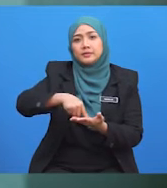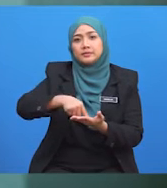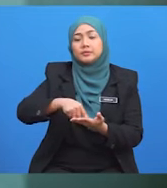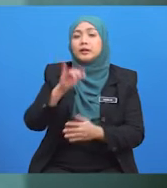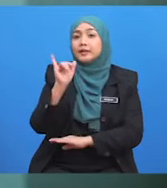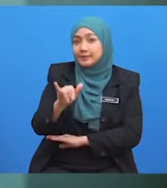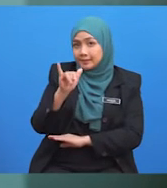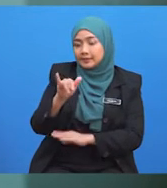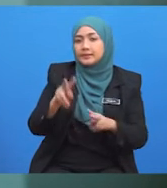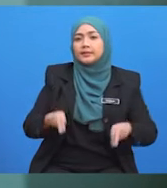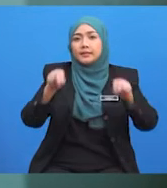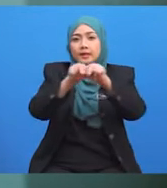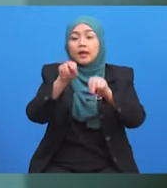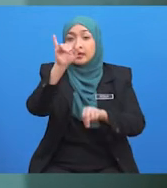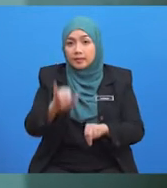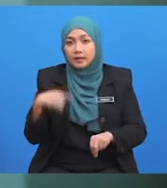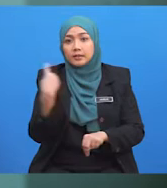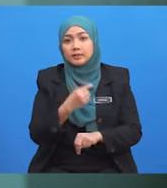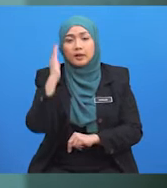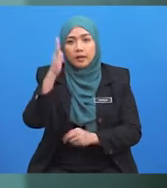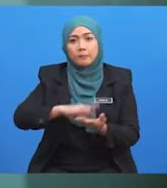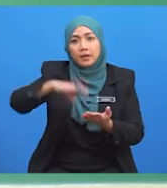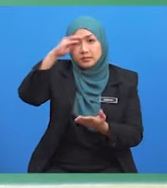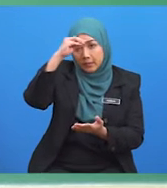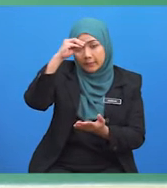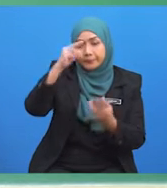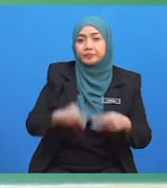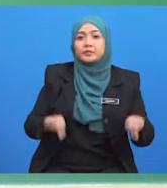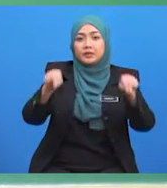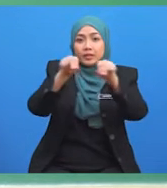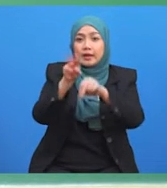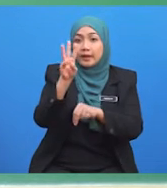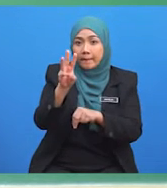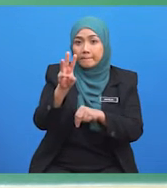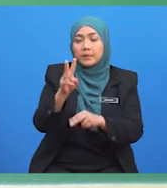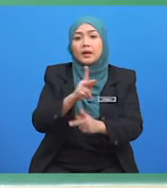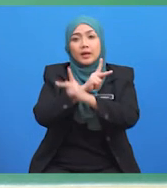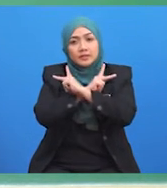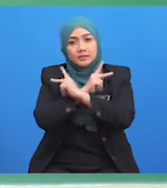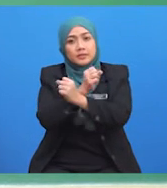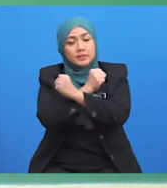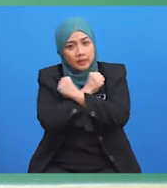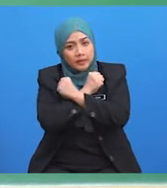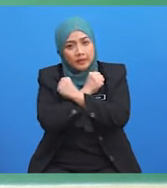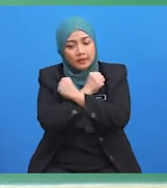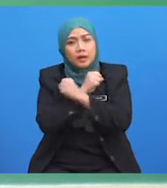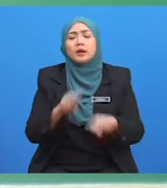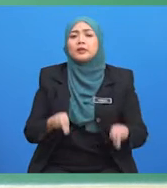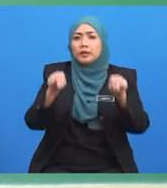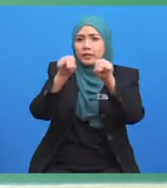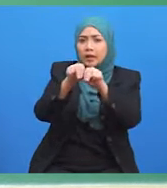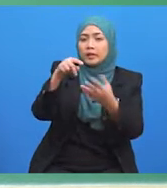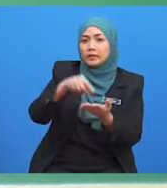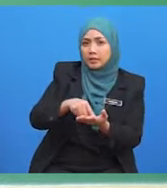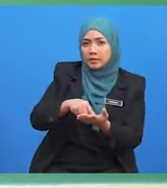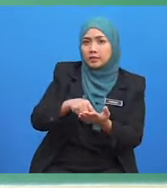Ya, nilai yang akan kita belajar hari ini adalah nilai kasih sayang. Nilai kasih sayang